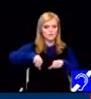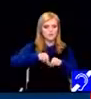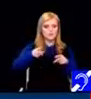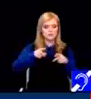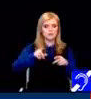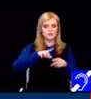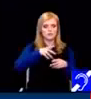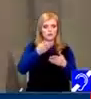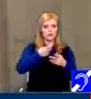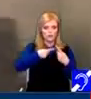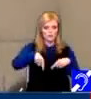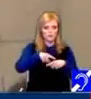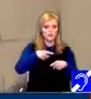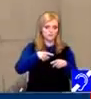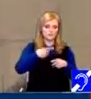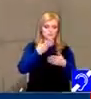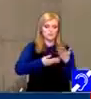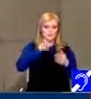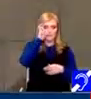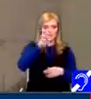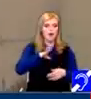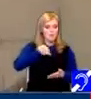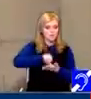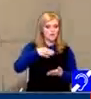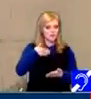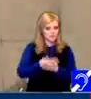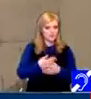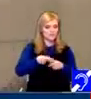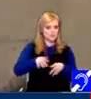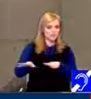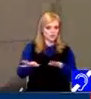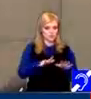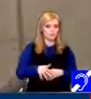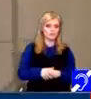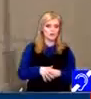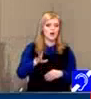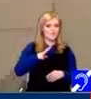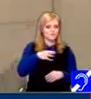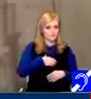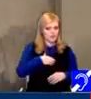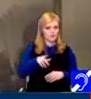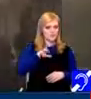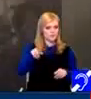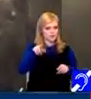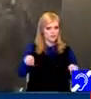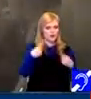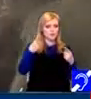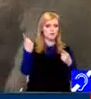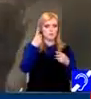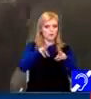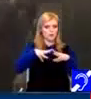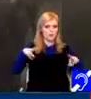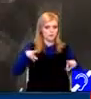de Organizare a Sfatului Țării. Vasile Țanțu s-a implicat activ în această acțiune, având un rol covârșitor în crearea primului parlament din Basarabia,